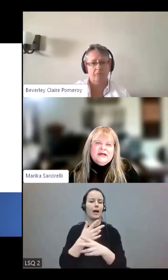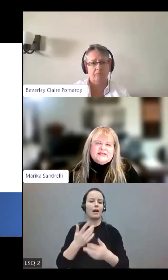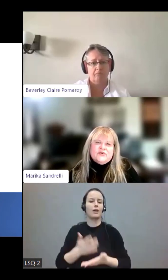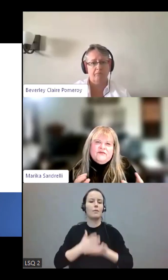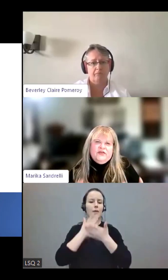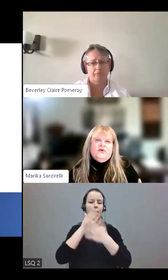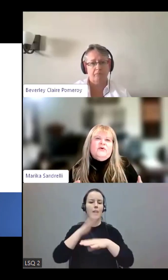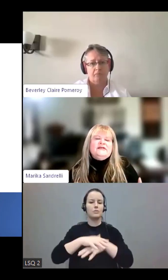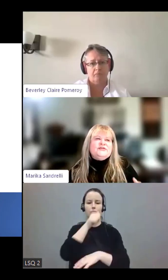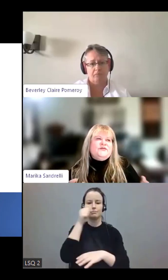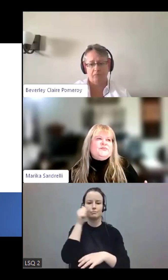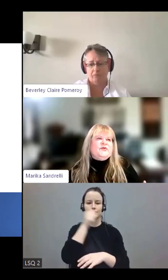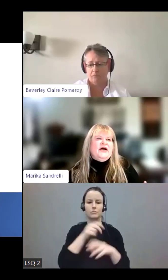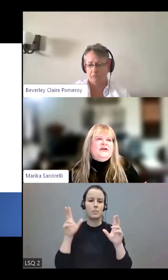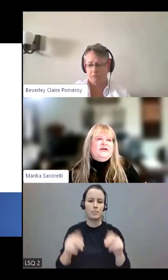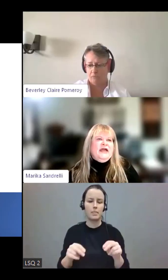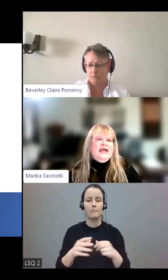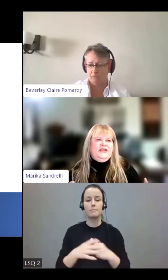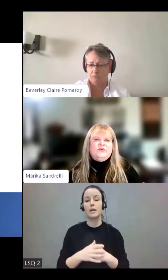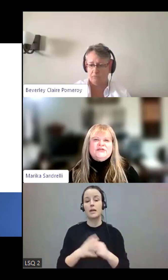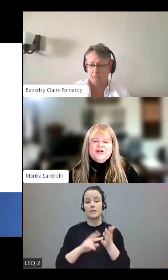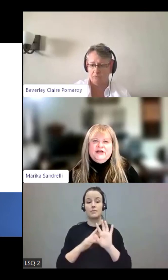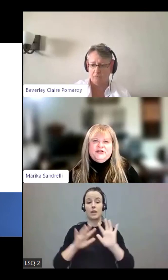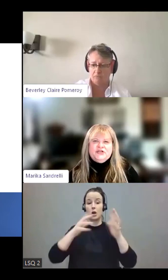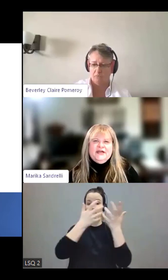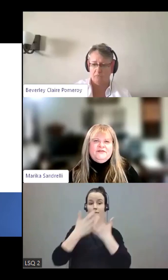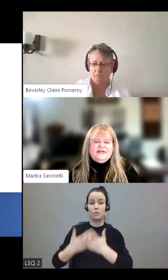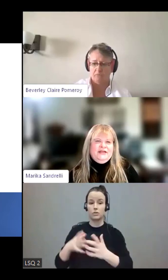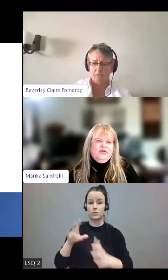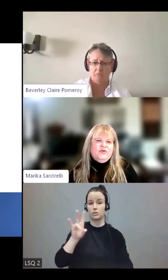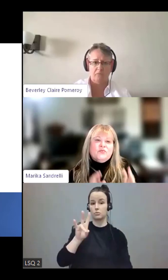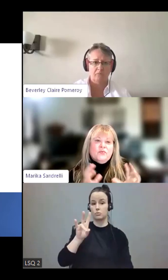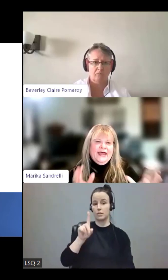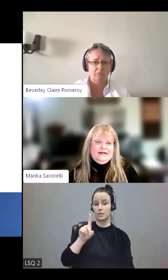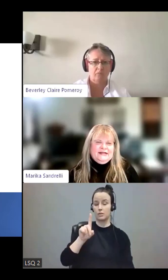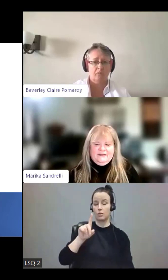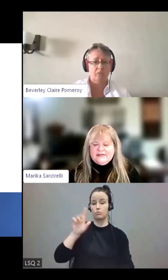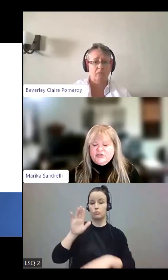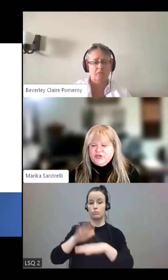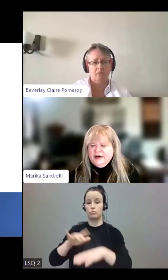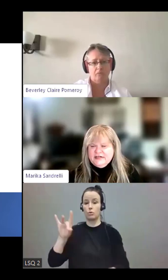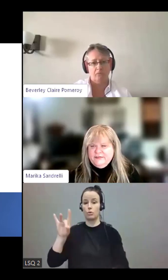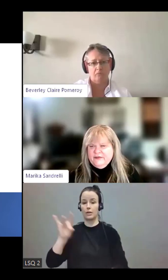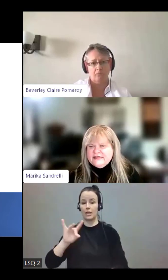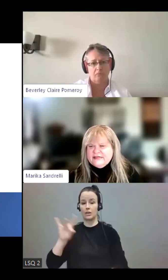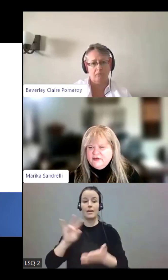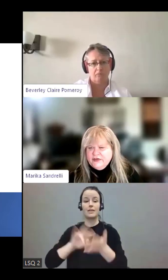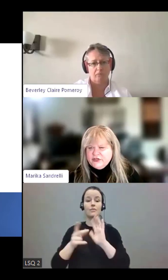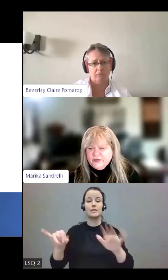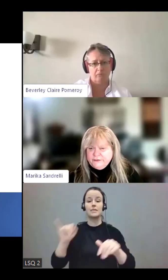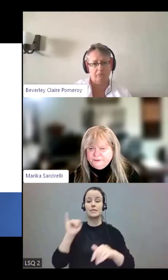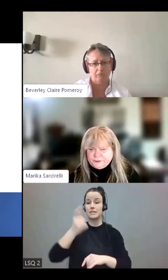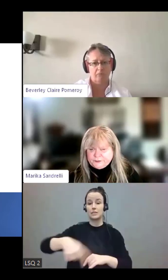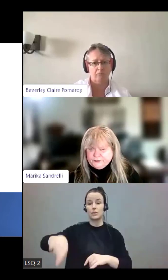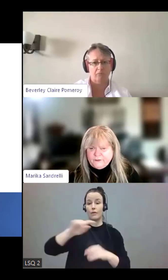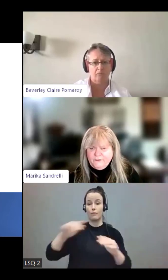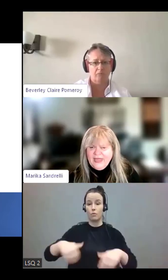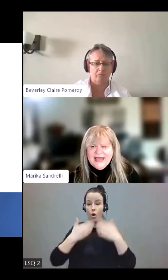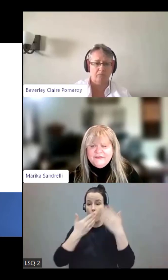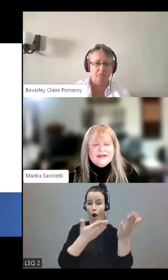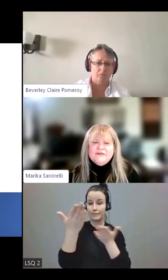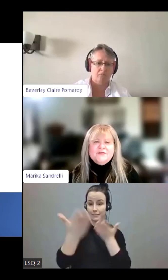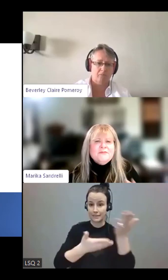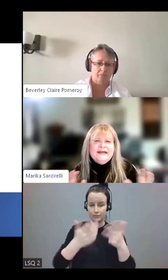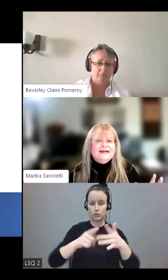80. Donc, si on était fournisseur de services et on commençait son corps de travail, on lisait ceci sur cette personne, on ne l'a